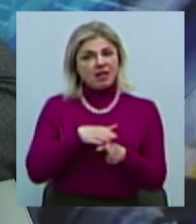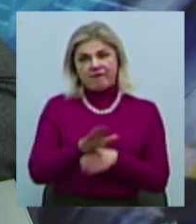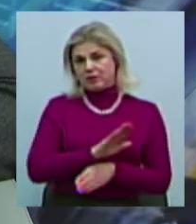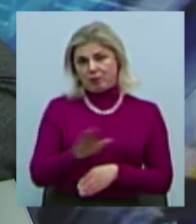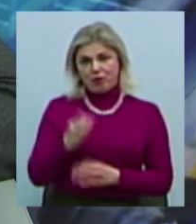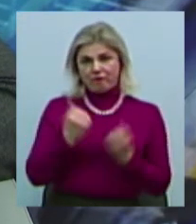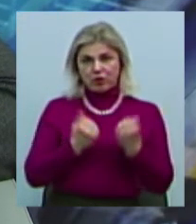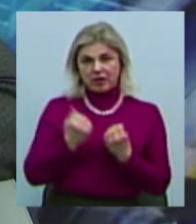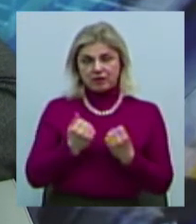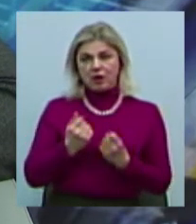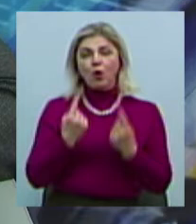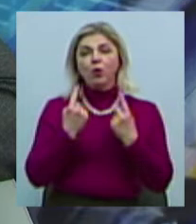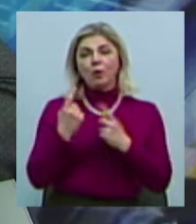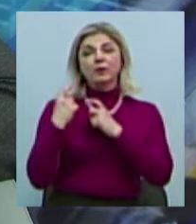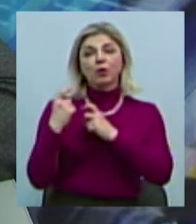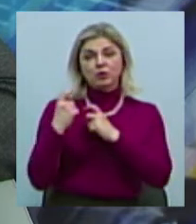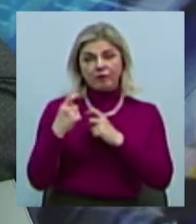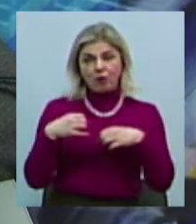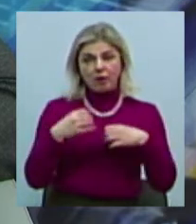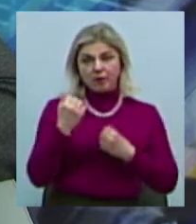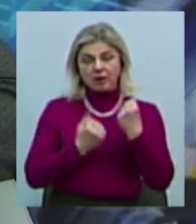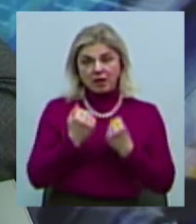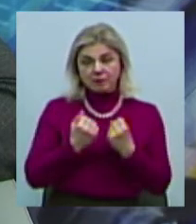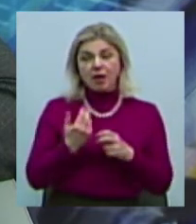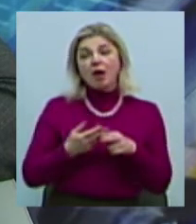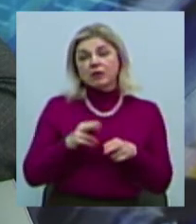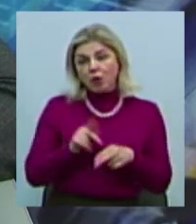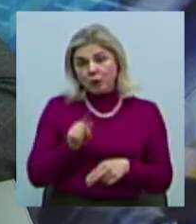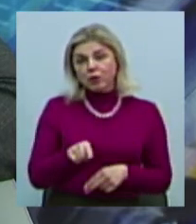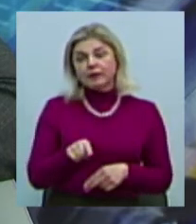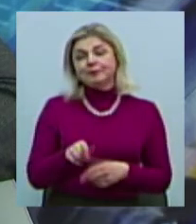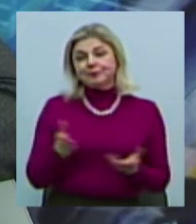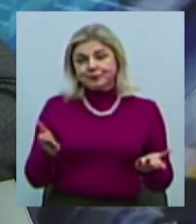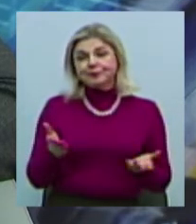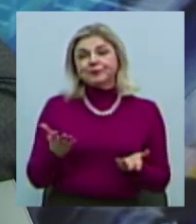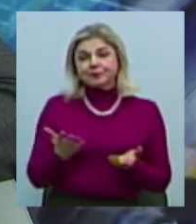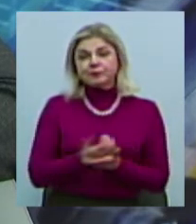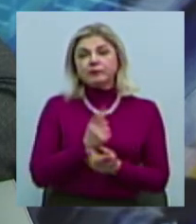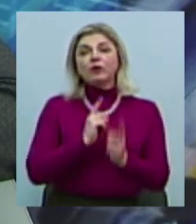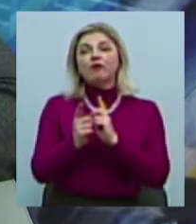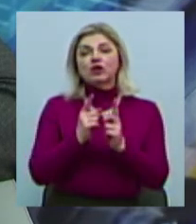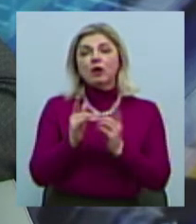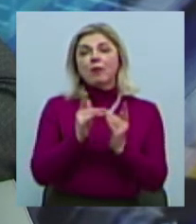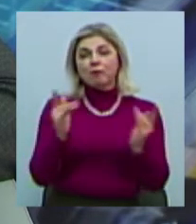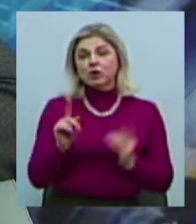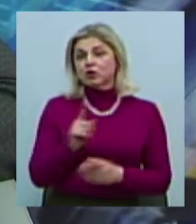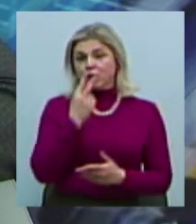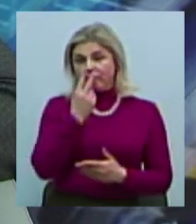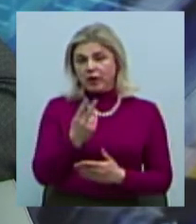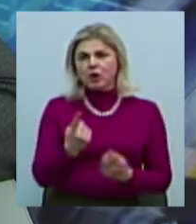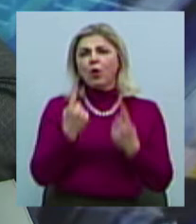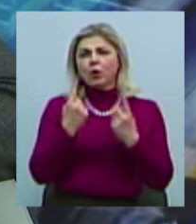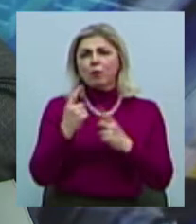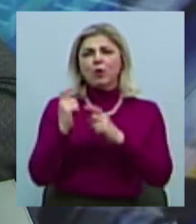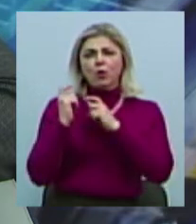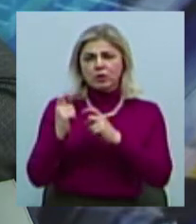водителями крупнотоннажного транспорта, и поэтому происходит движение по мосту, то, что мы видим, большие грузовики